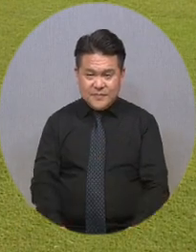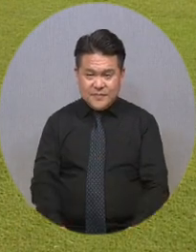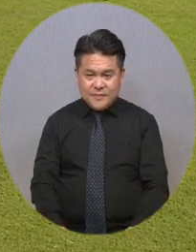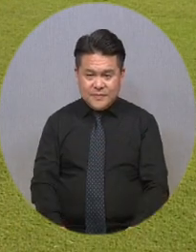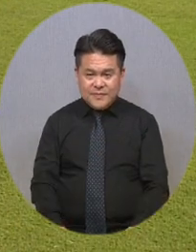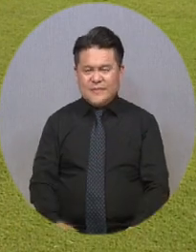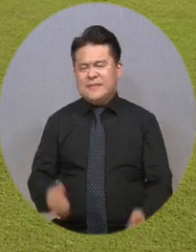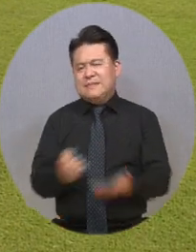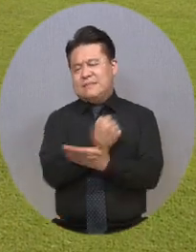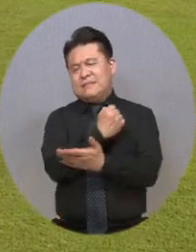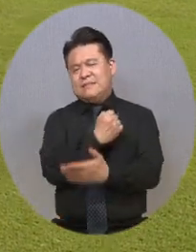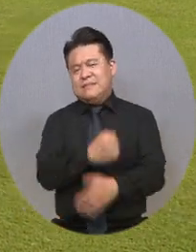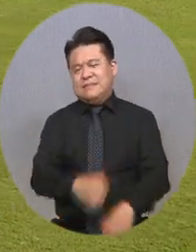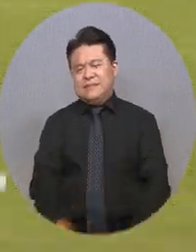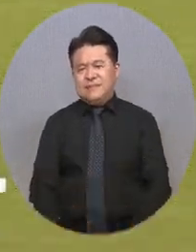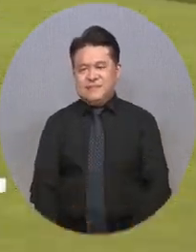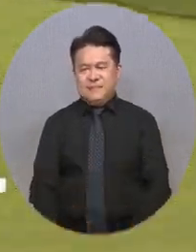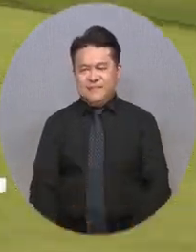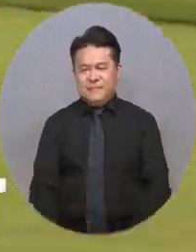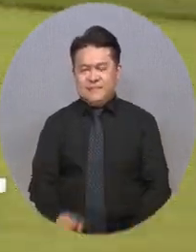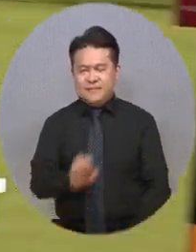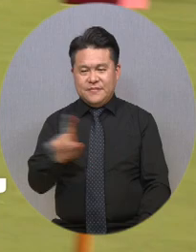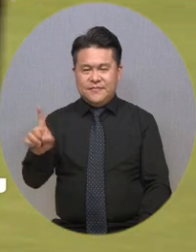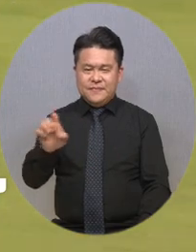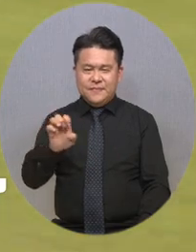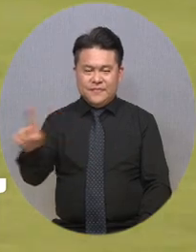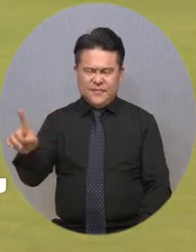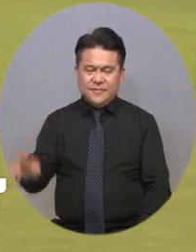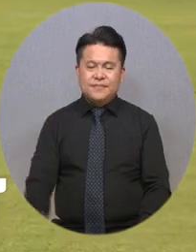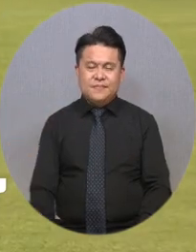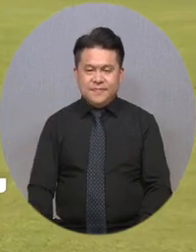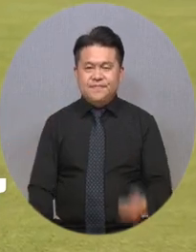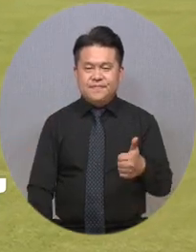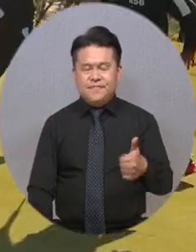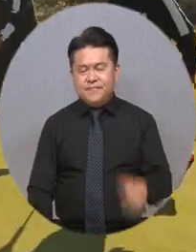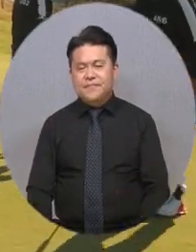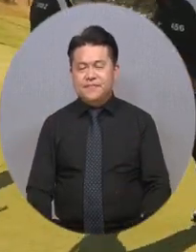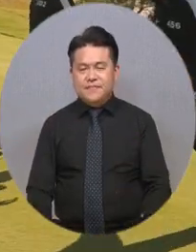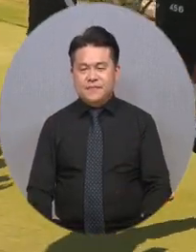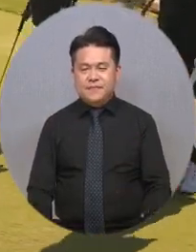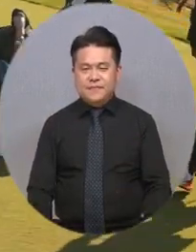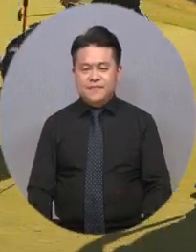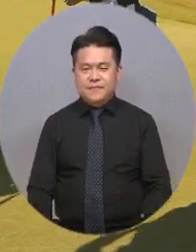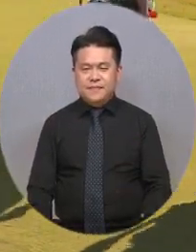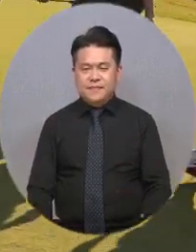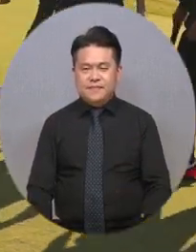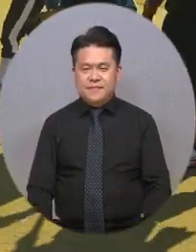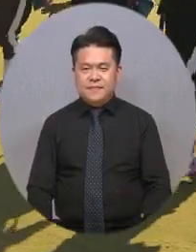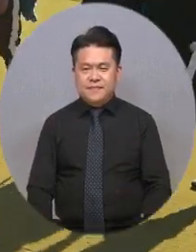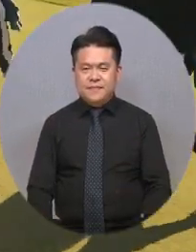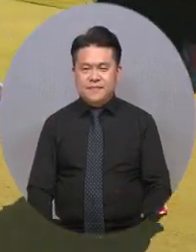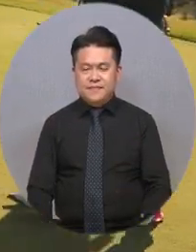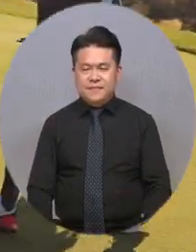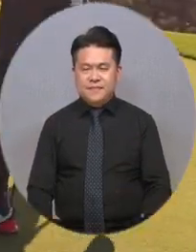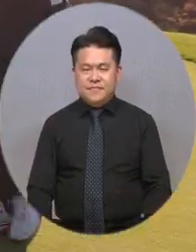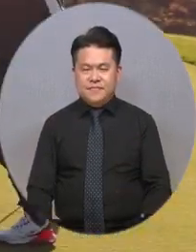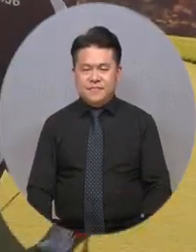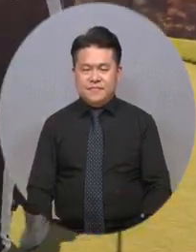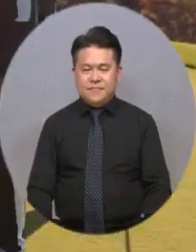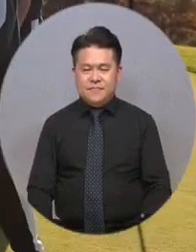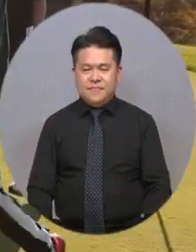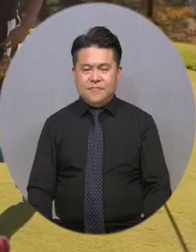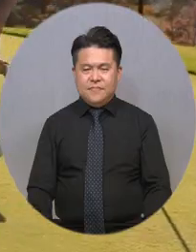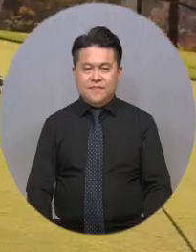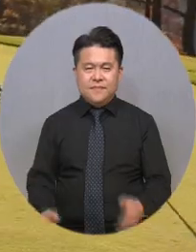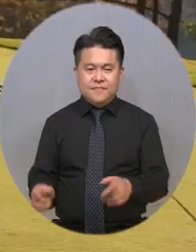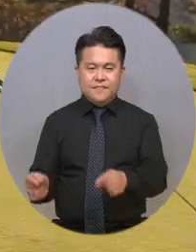고! 아! 나이스 파! 나이스 파? 세 분이 파. 세 분이 파. 2월? 2월인가 보다. 세